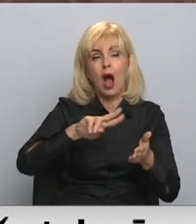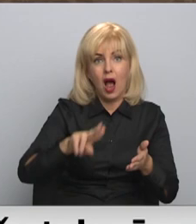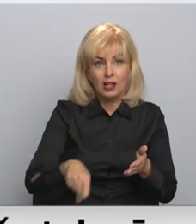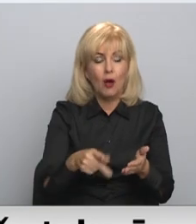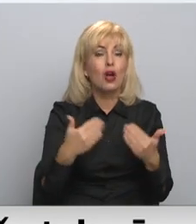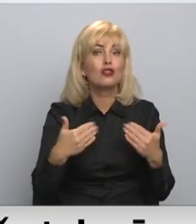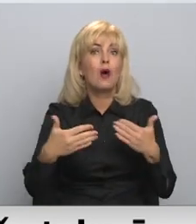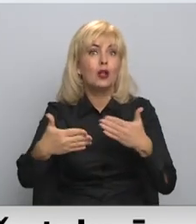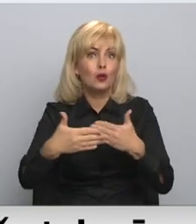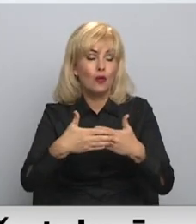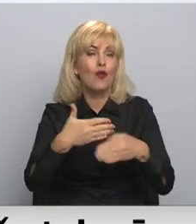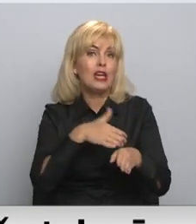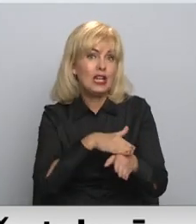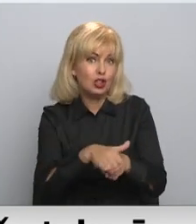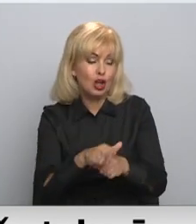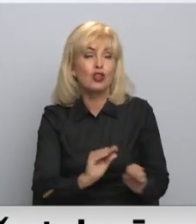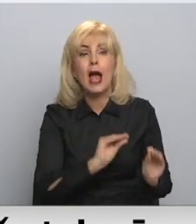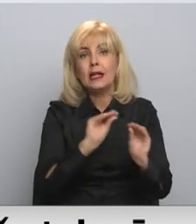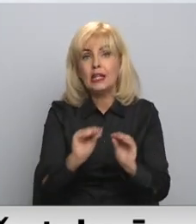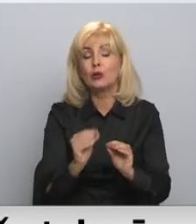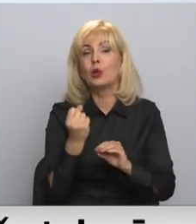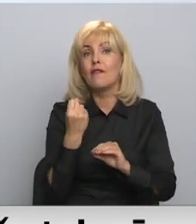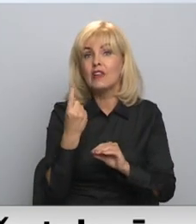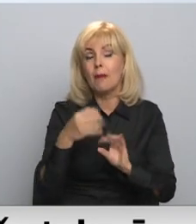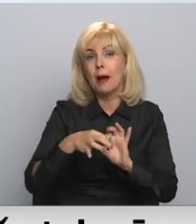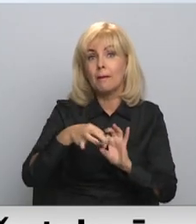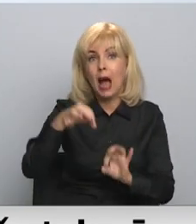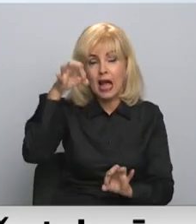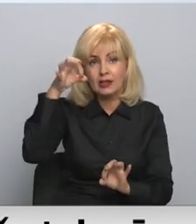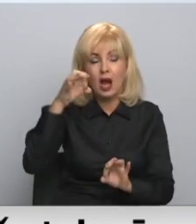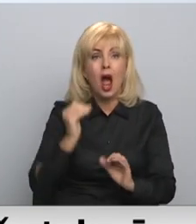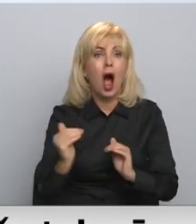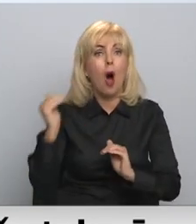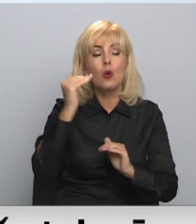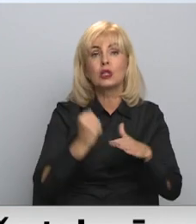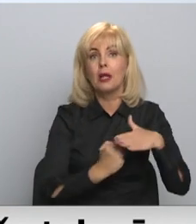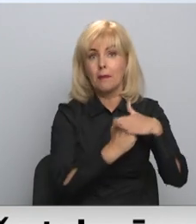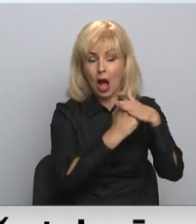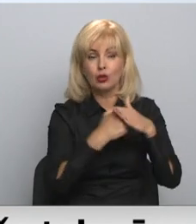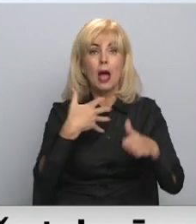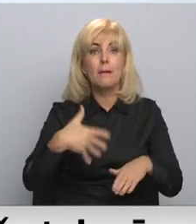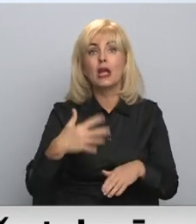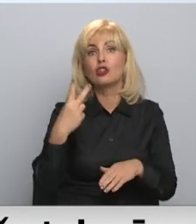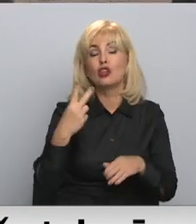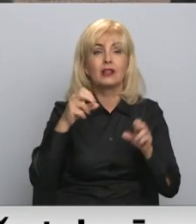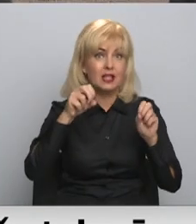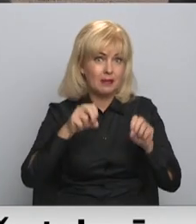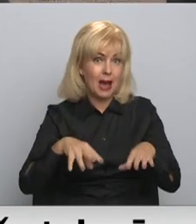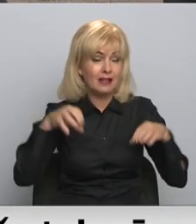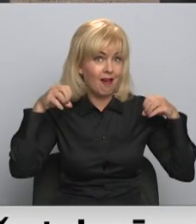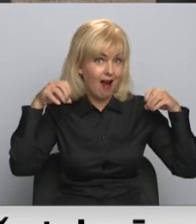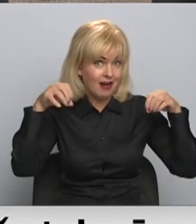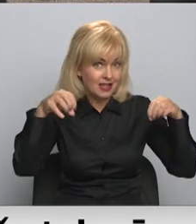ļoti tuvu tā īstenošanai. Tiek ierīkoti 11 metru augsti balsti, kuros būs 54 speciāli